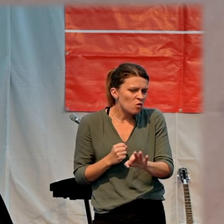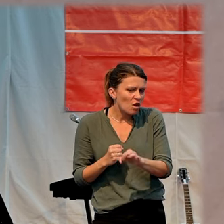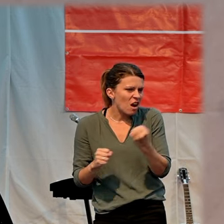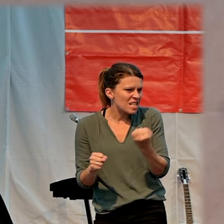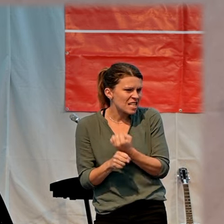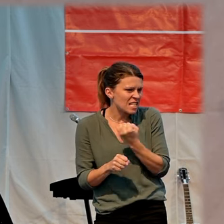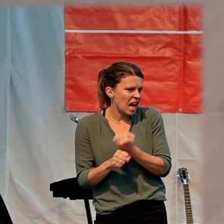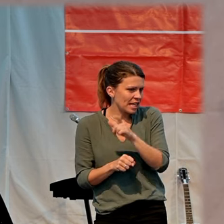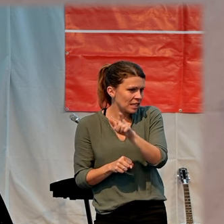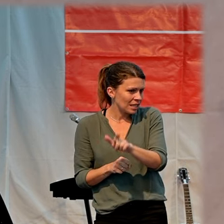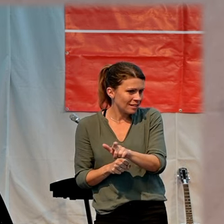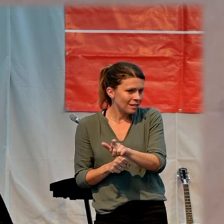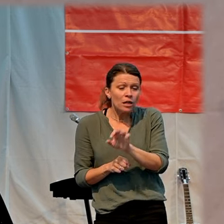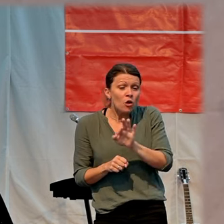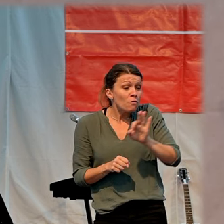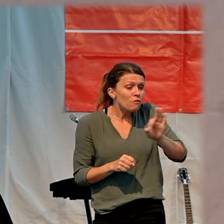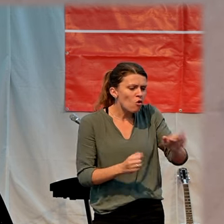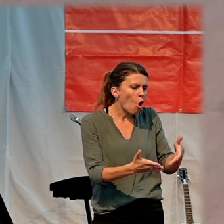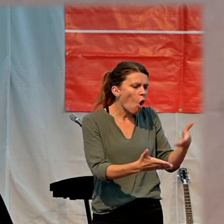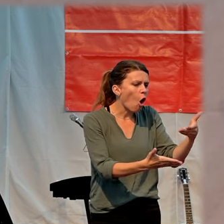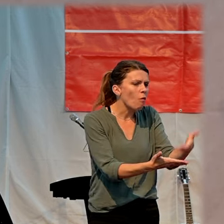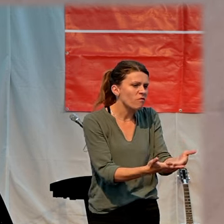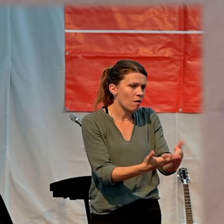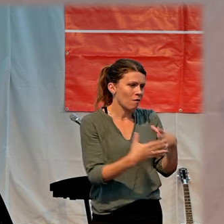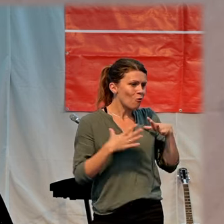ist glücklichmachend für die Opfer.